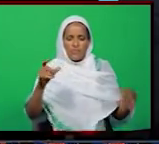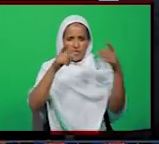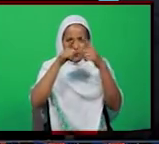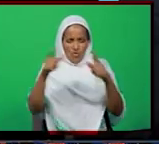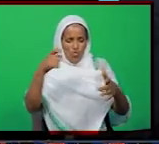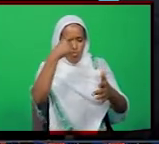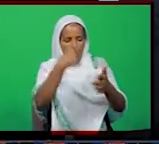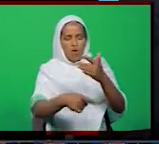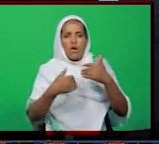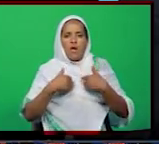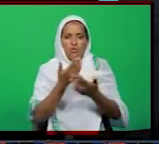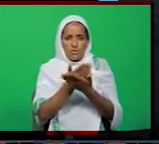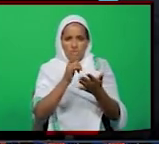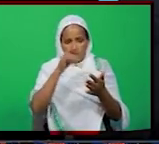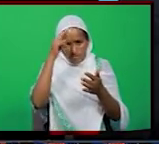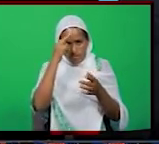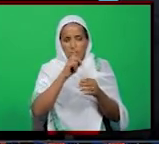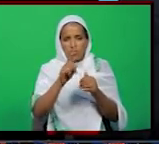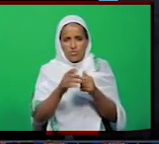ትልቅ ዋጋ ያለው ነገር ነው።